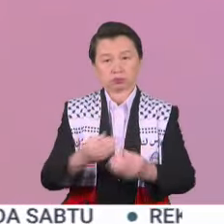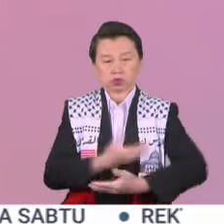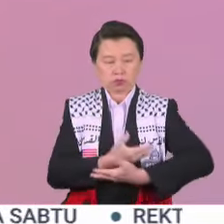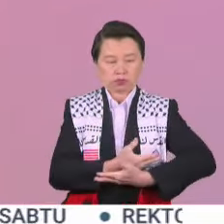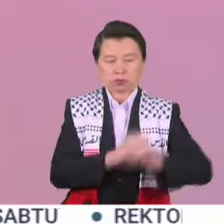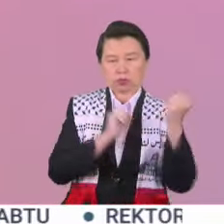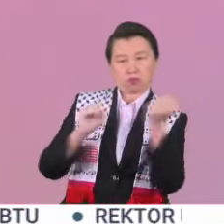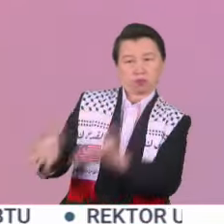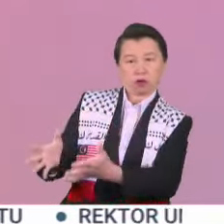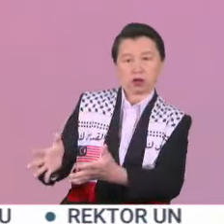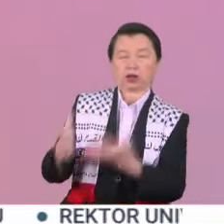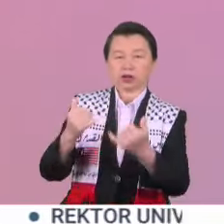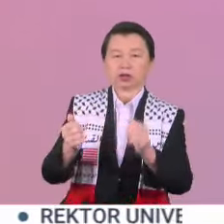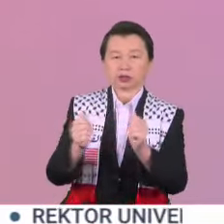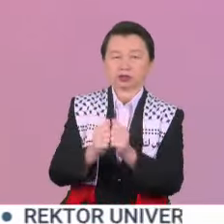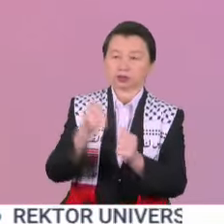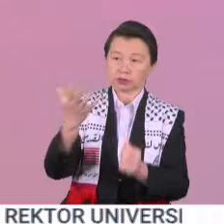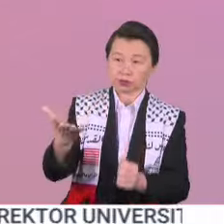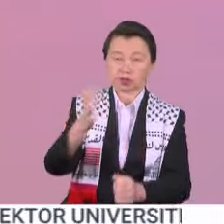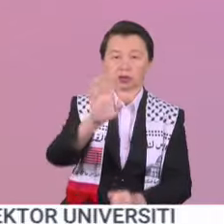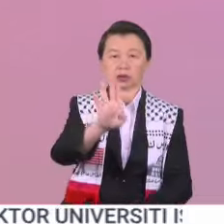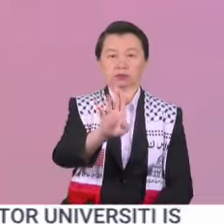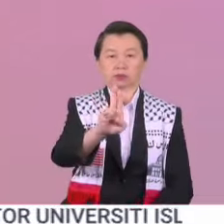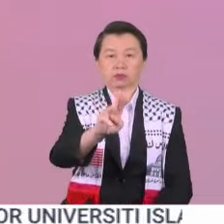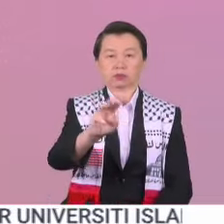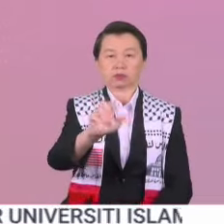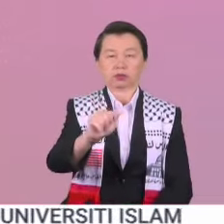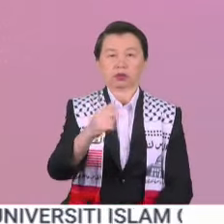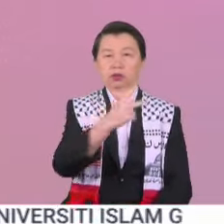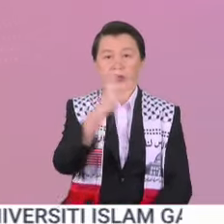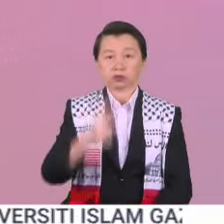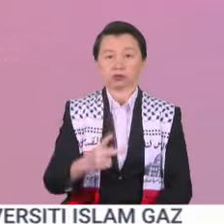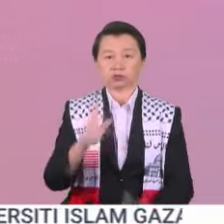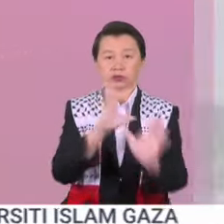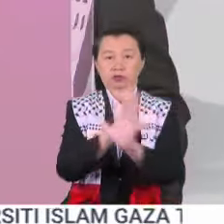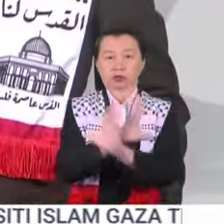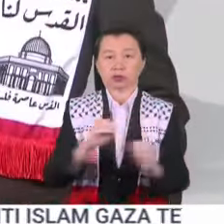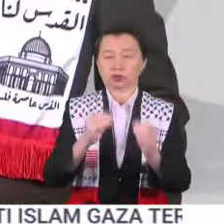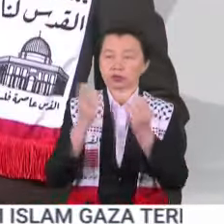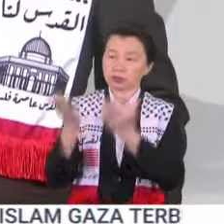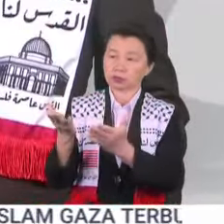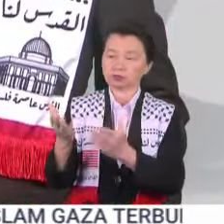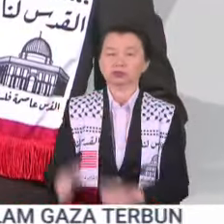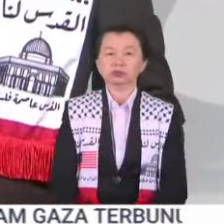bayi. Perinciannya, kita langsung saja bersama Buma Win di Kuching, Sarawak. Silakan, Buma.